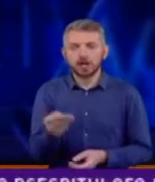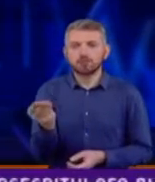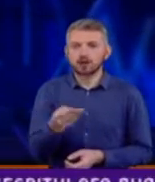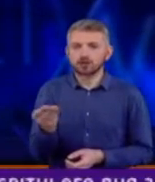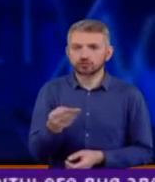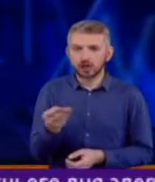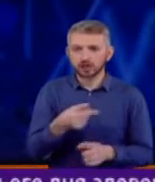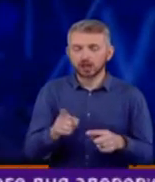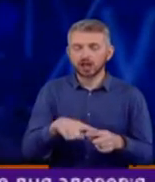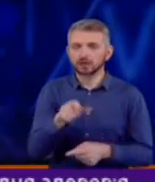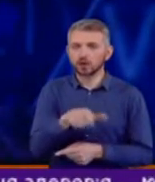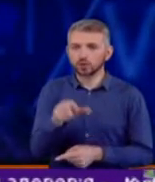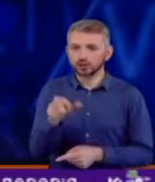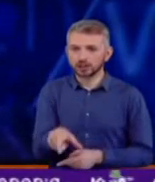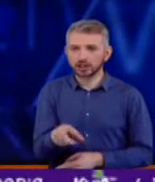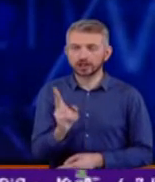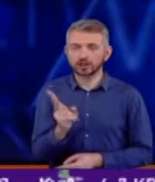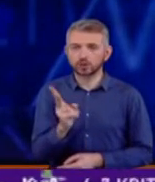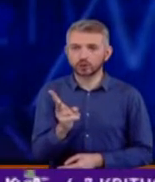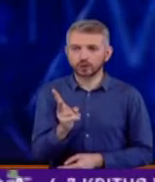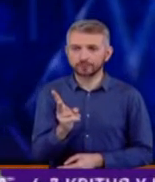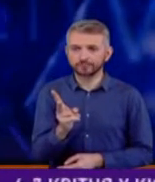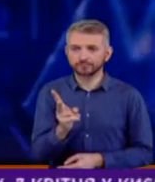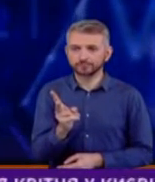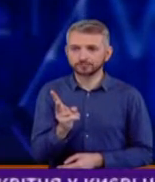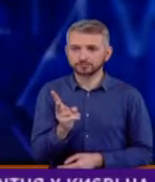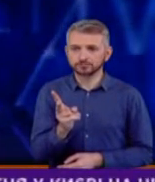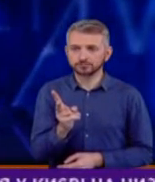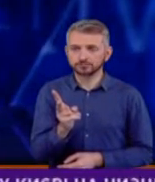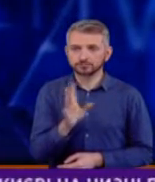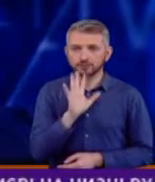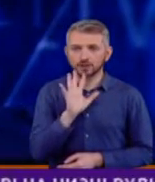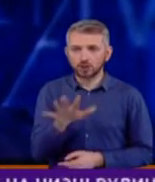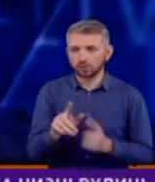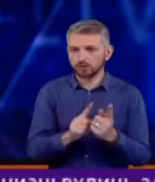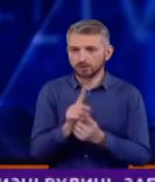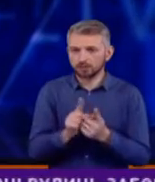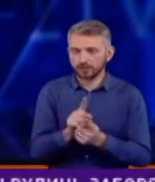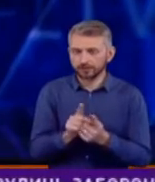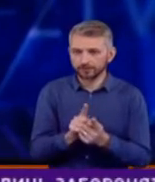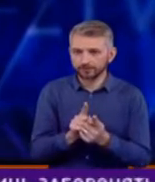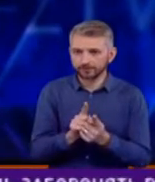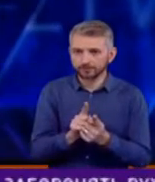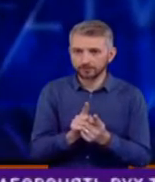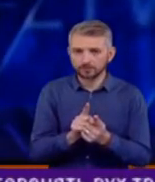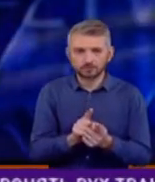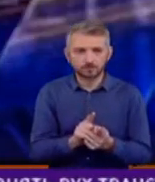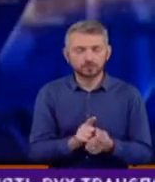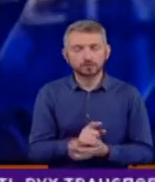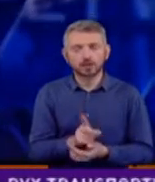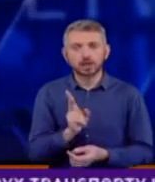Порошенко – это люди, которые не любят перемен. Okay.